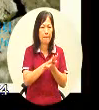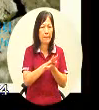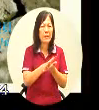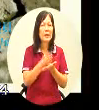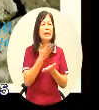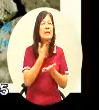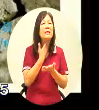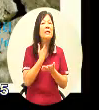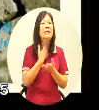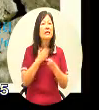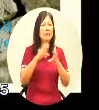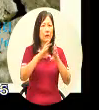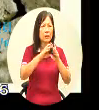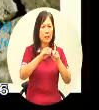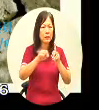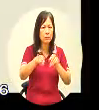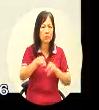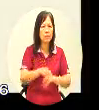土地了，